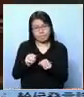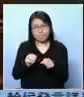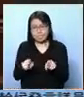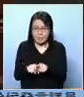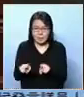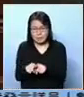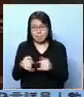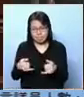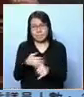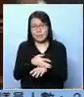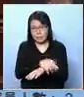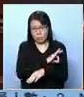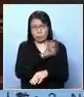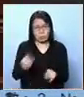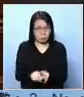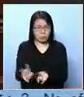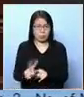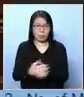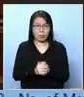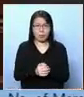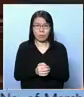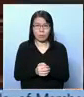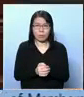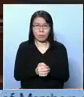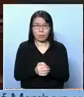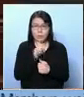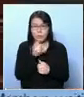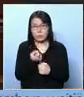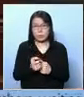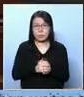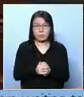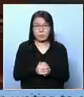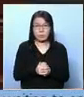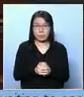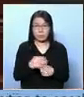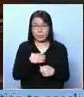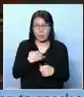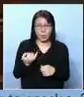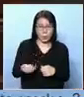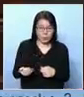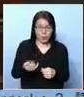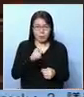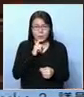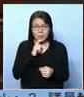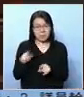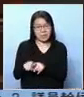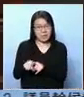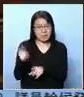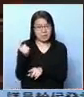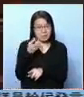相处，啲社会就咁样。哦，因为你咁嘅，你有咁嘅少少嘅污点，所以我就不堪同你喺埋一